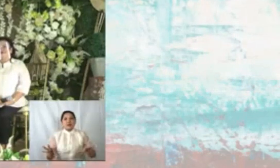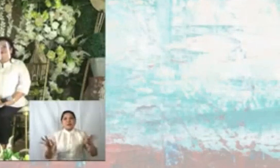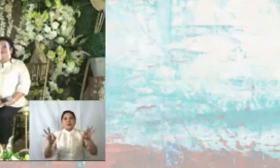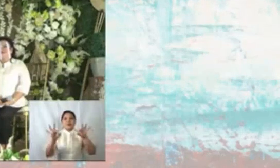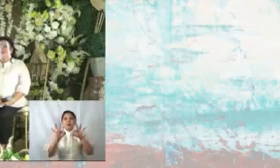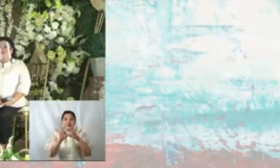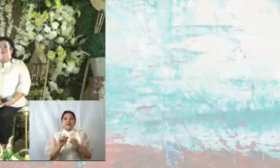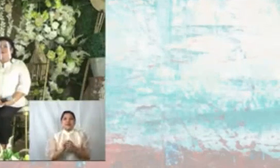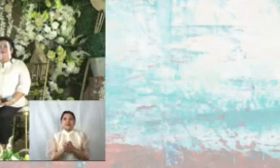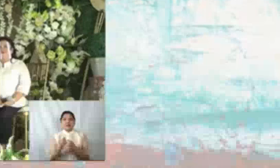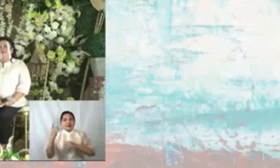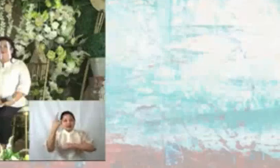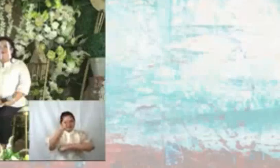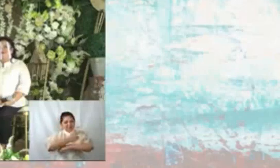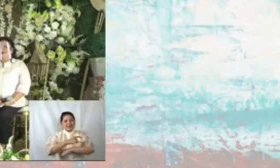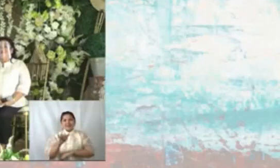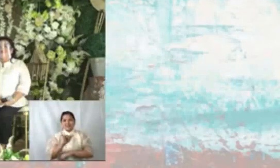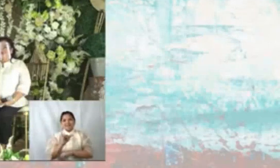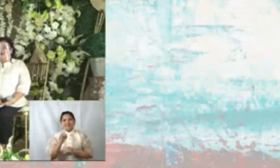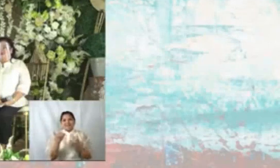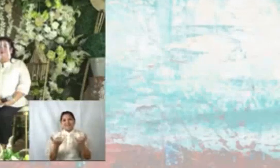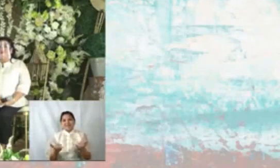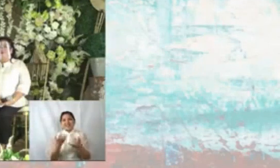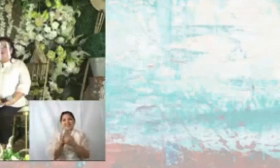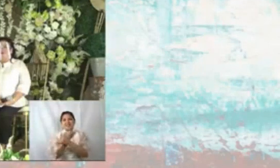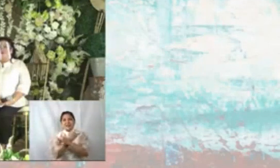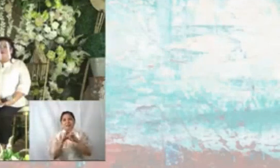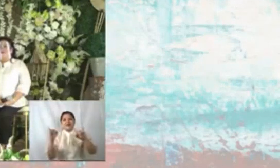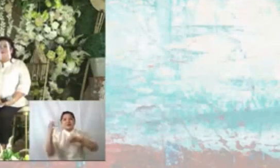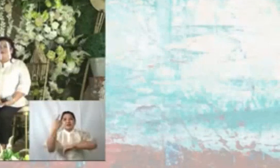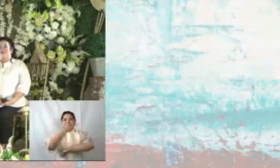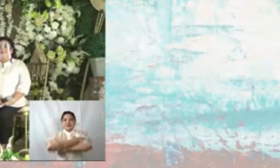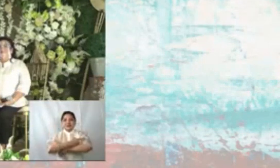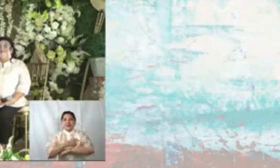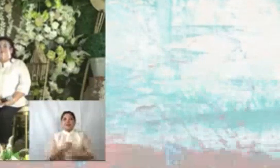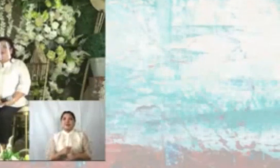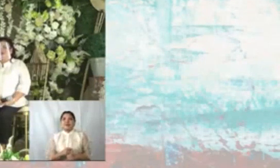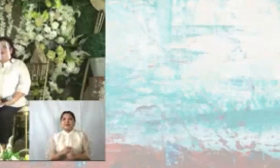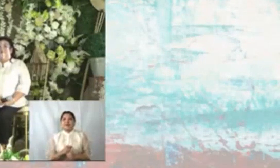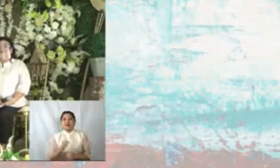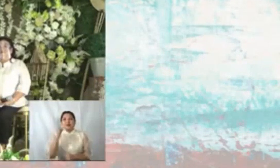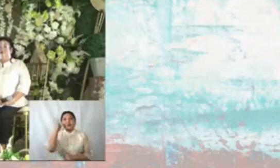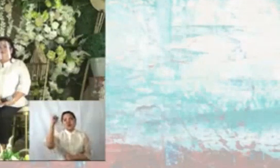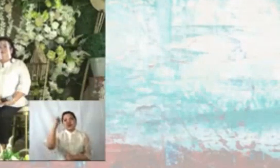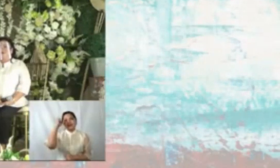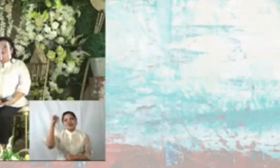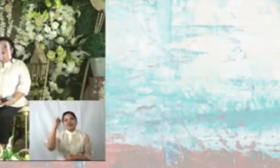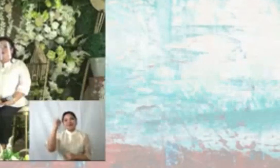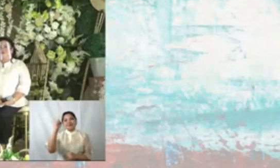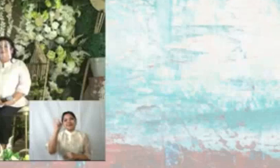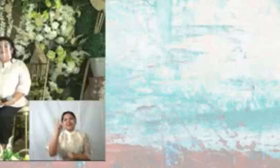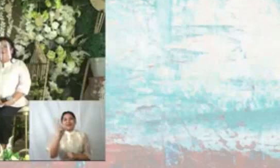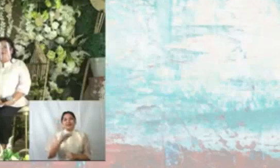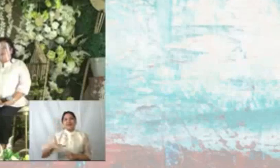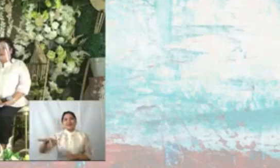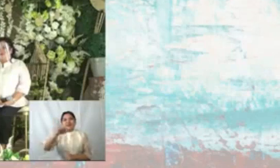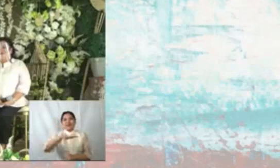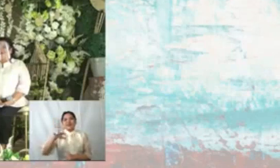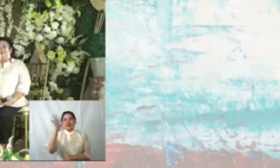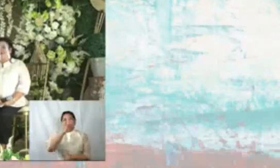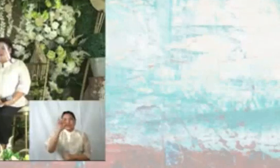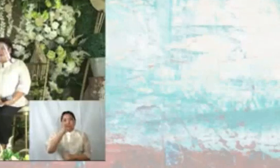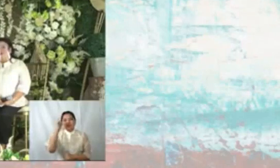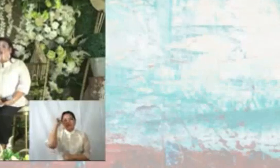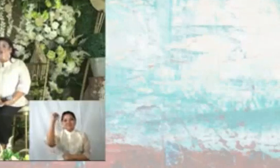mga araw tulad po ng Araw ng Kalayaan. Mabuhay po ang sambayanang Filipino. Mabuhay po kayong